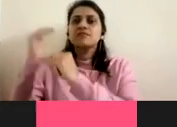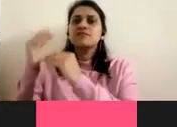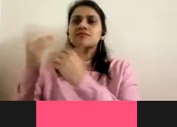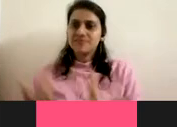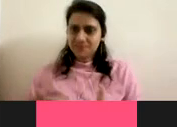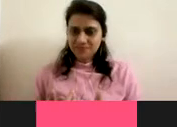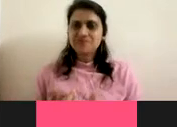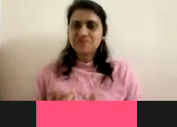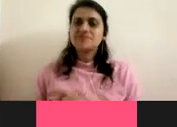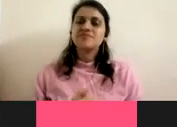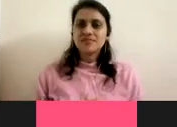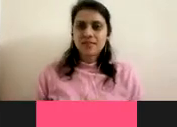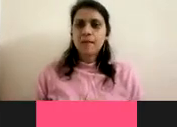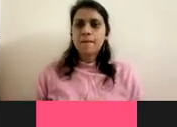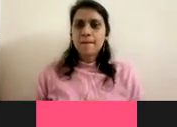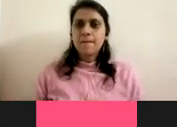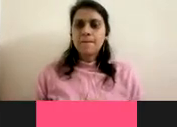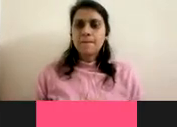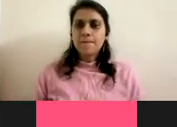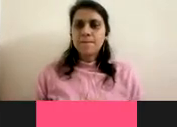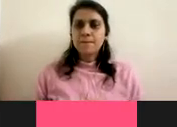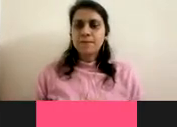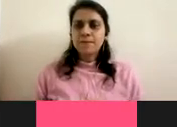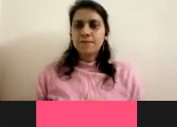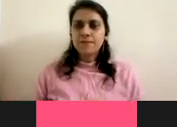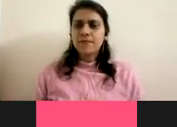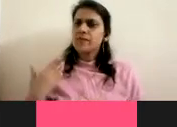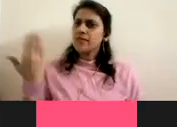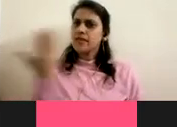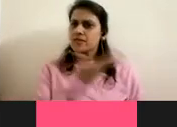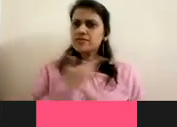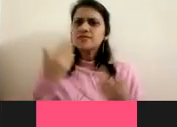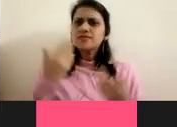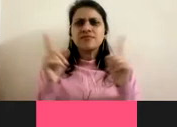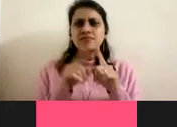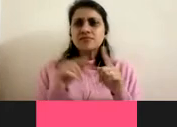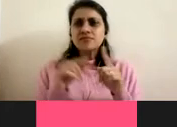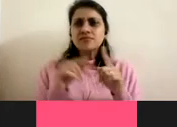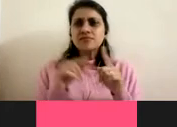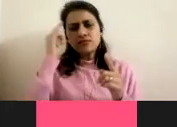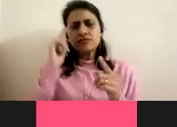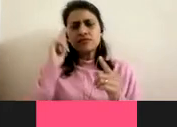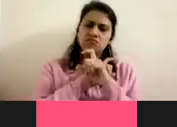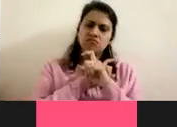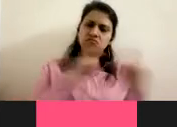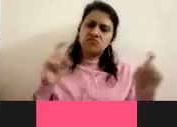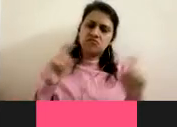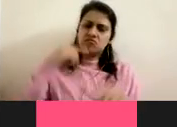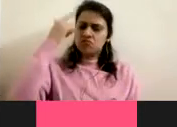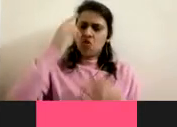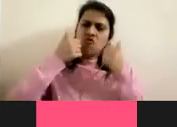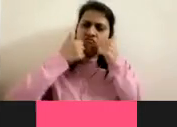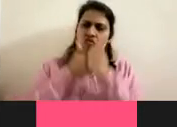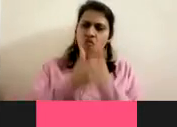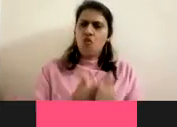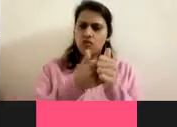ये हमारे हम लोग सब नॉट ओनली हम लोग सारे बायस्ड है, सब ह्यूमन ब्रेन जो है उस तरह